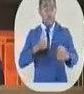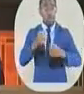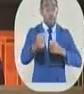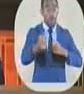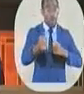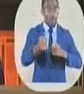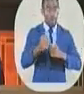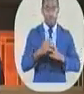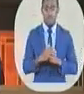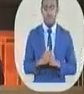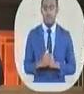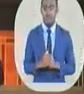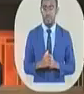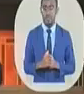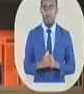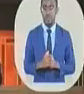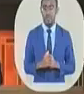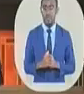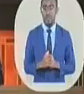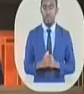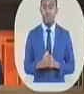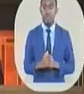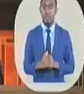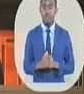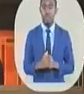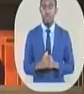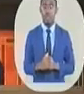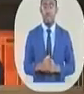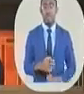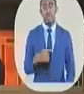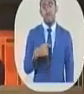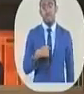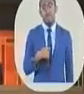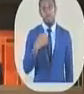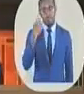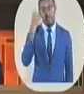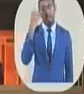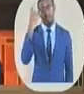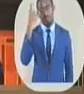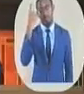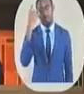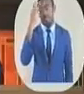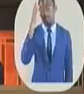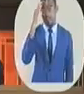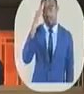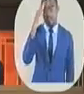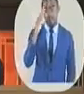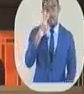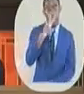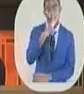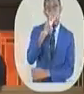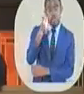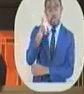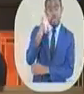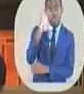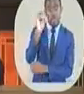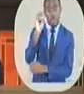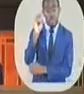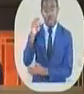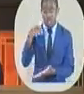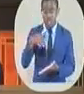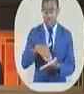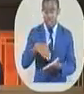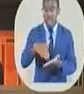transports. Je suis conscient que cet effort massif de l'ordre de 250